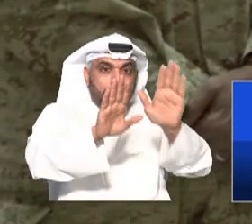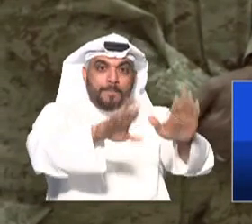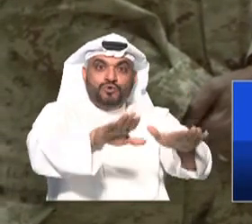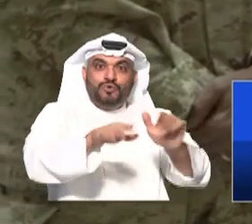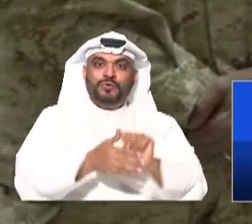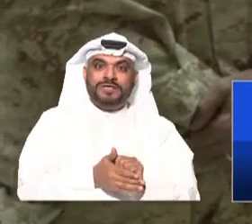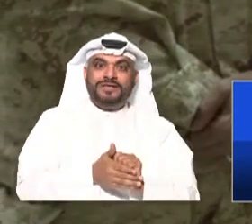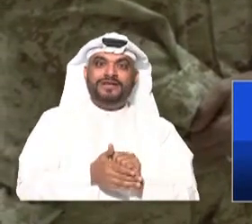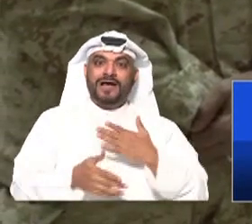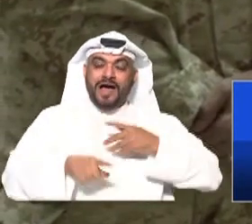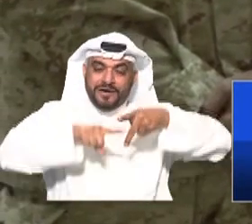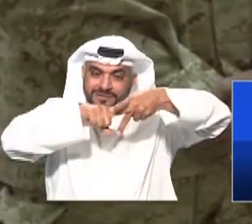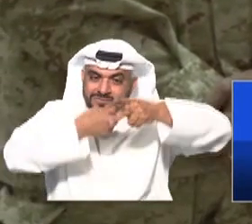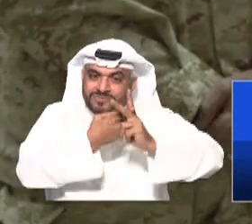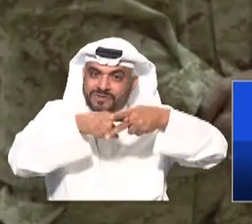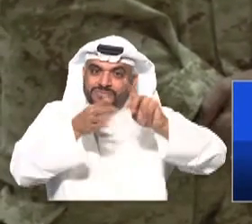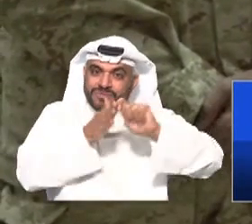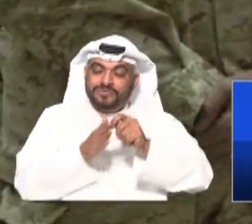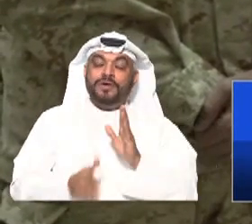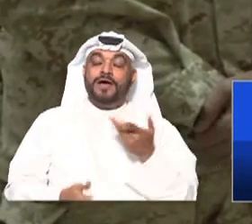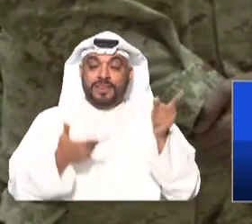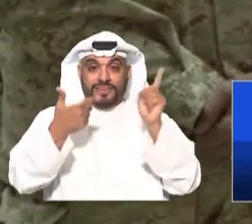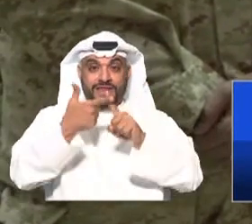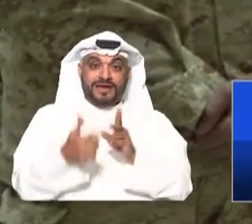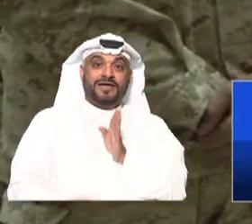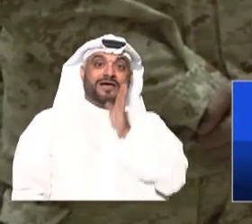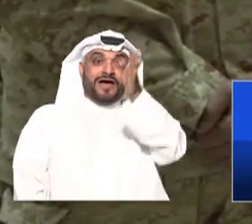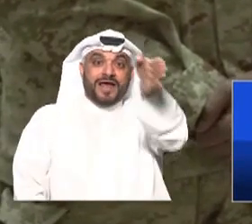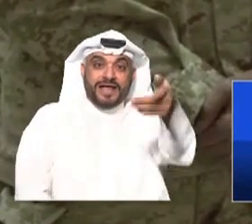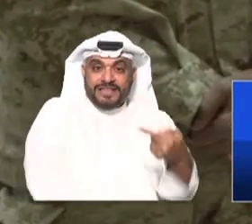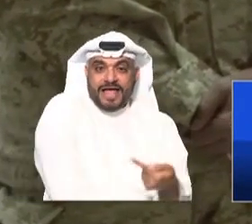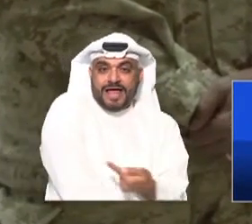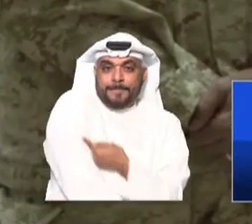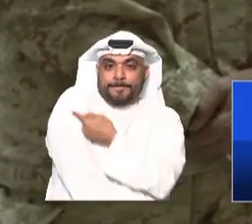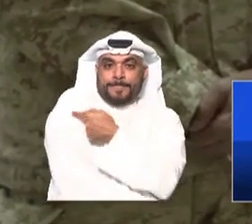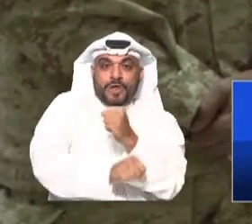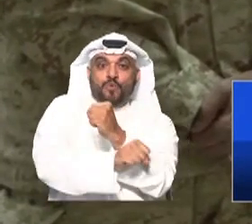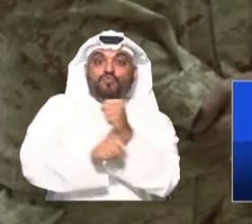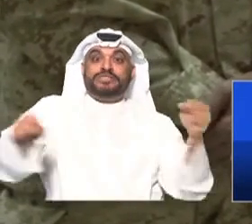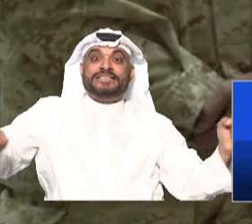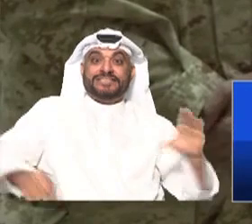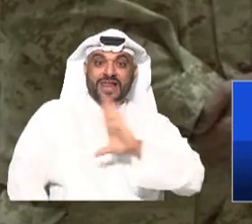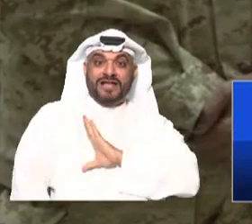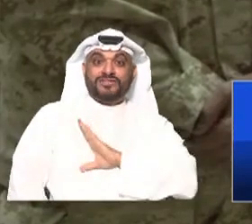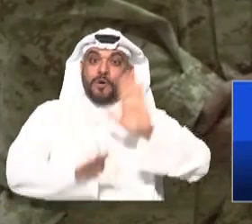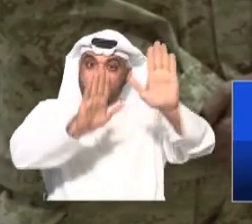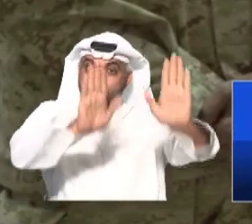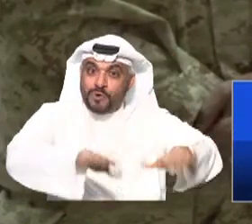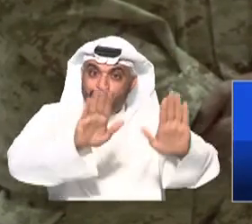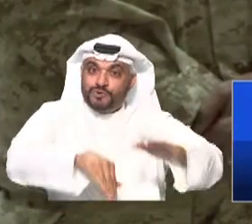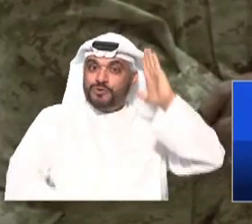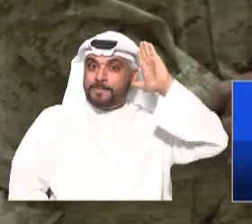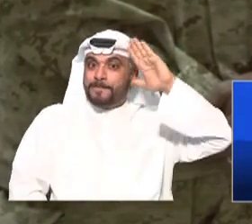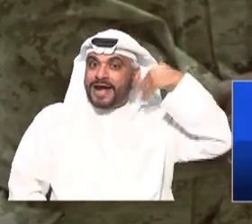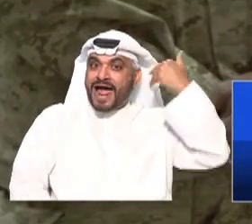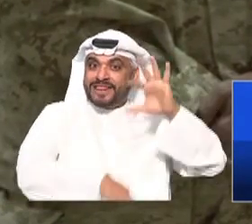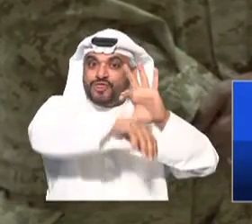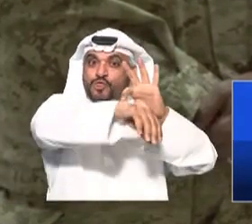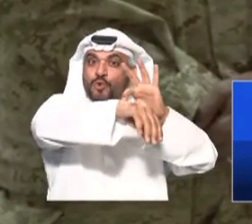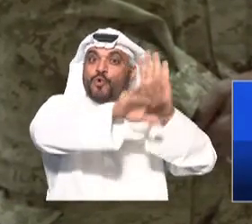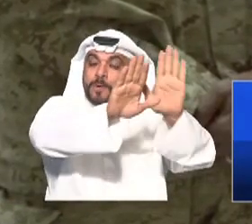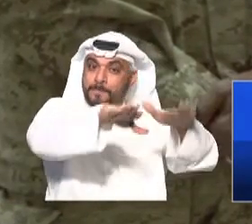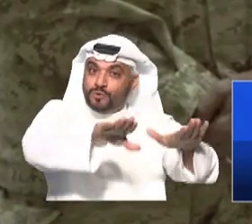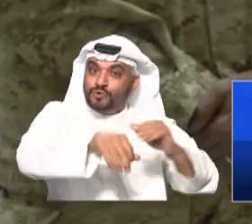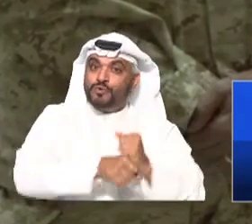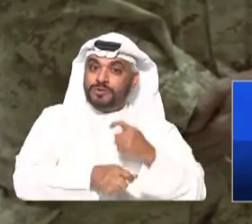هناك. رحت بعدين المستشفى العسكري، بنات الكويت مداومين في المستشفى العسكري،